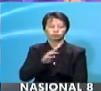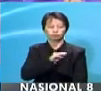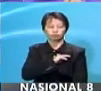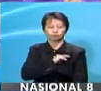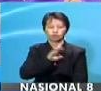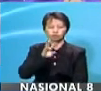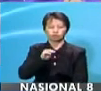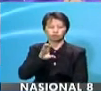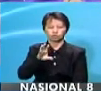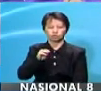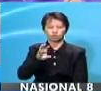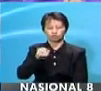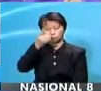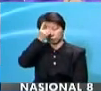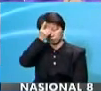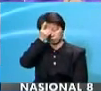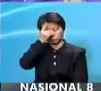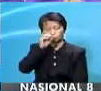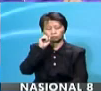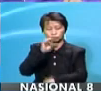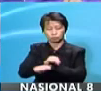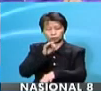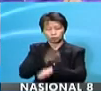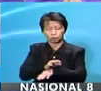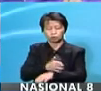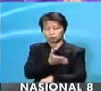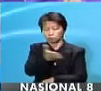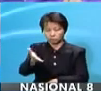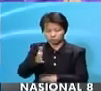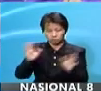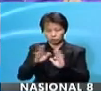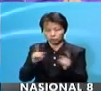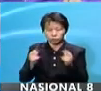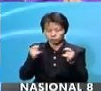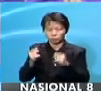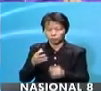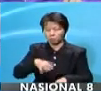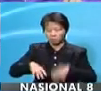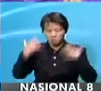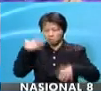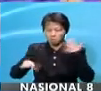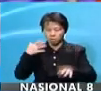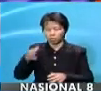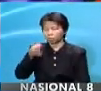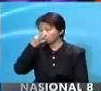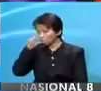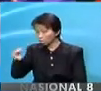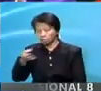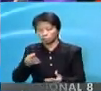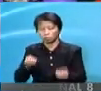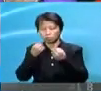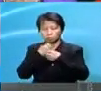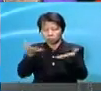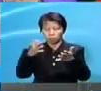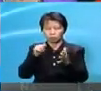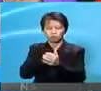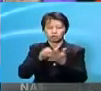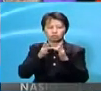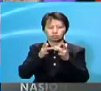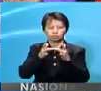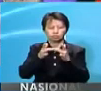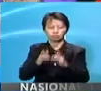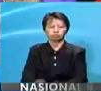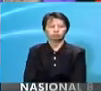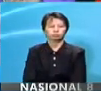dan Multimedia Datuk Chalani Johari menasihatkan mereka agar tidak cepat melatah dan mudah terpengaruh dengan maklumat yang diviralkan di media